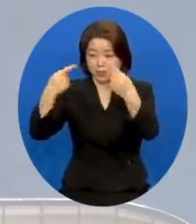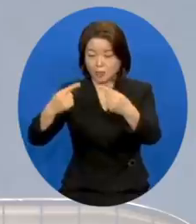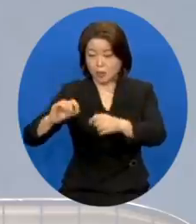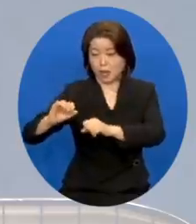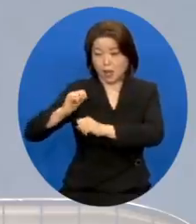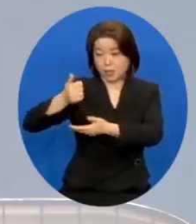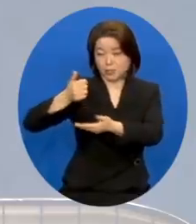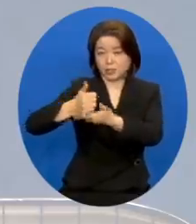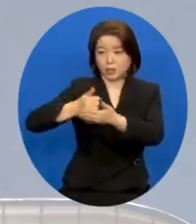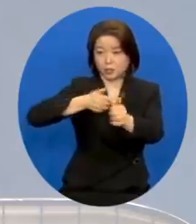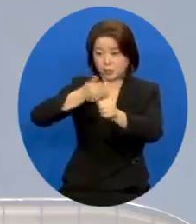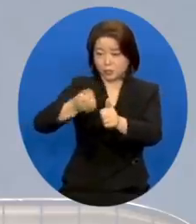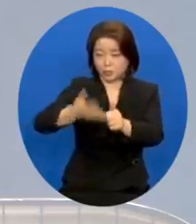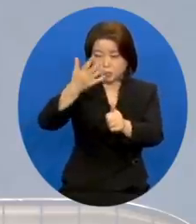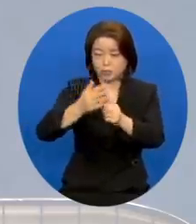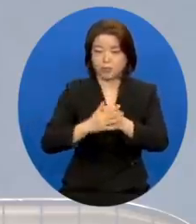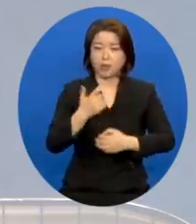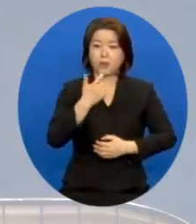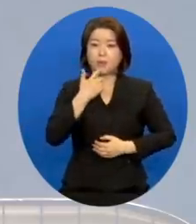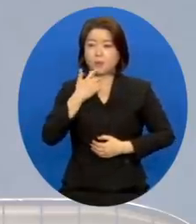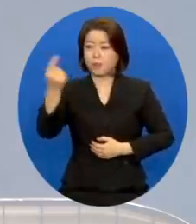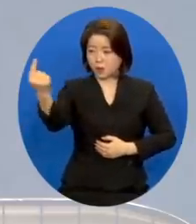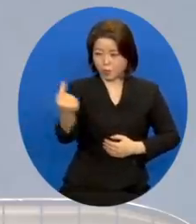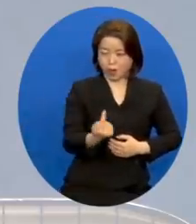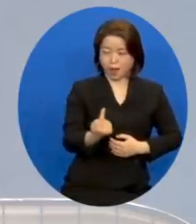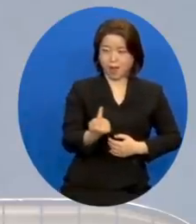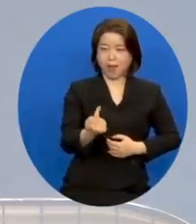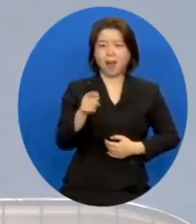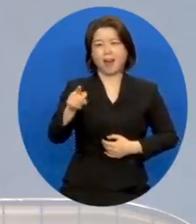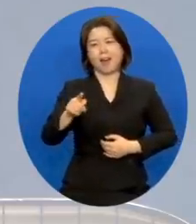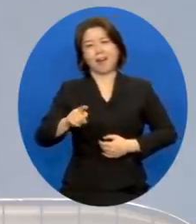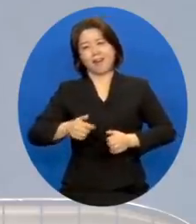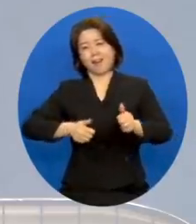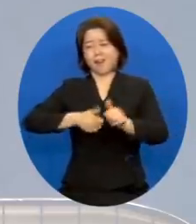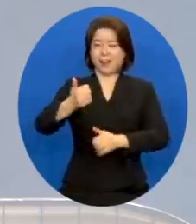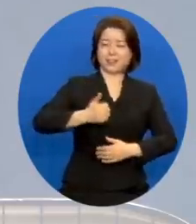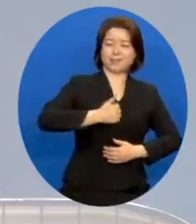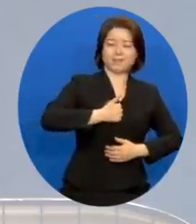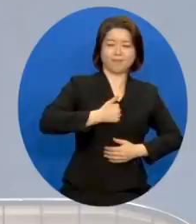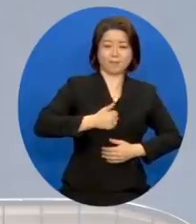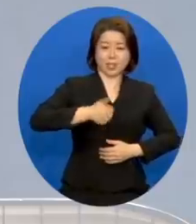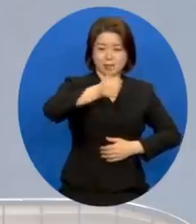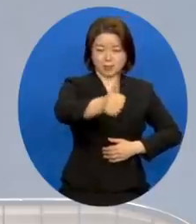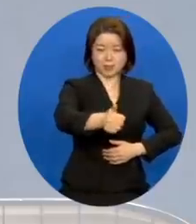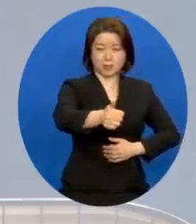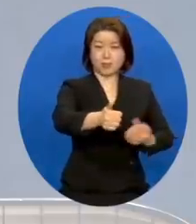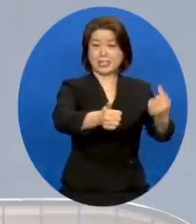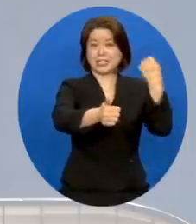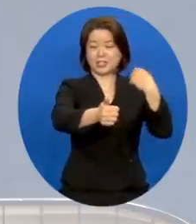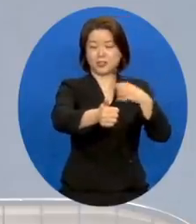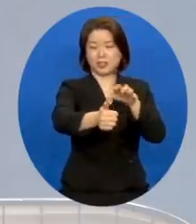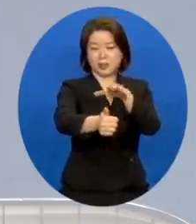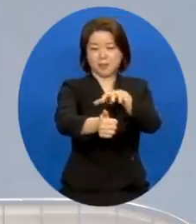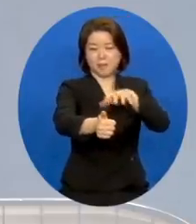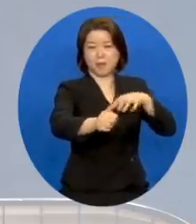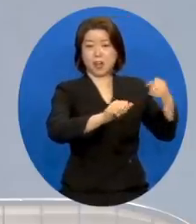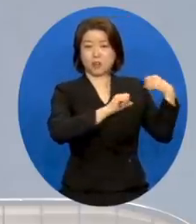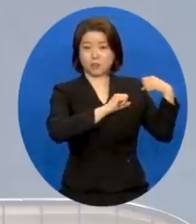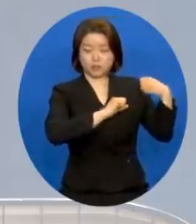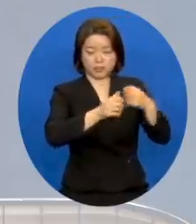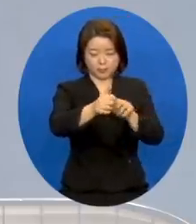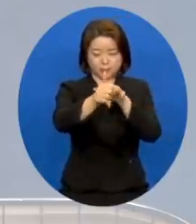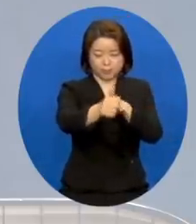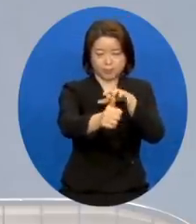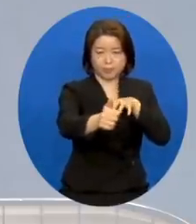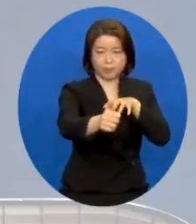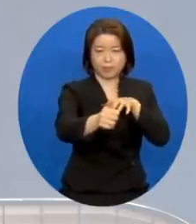로마로 들어와요 그때의 개선 장부 니 앞에 서고 그 뒤에는 병사들의 서고 그 뒤에는